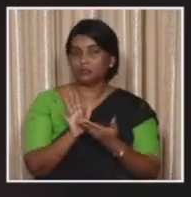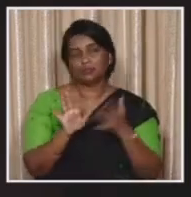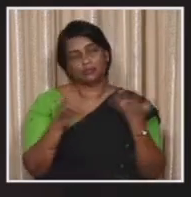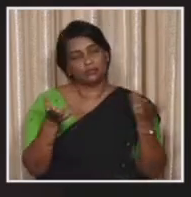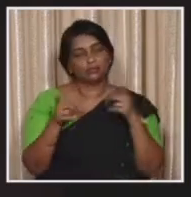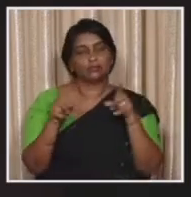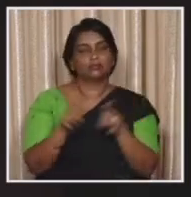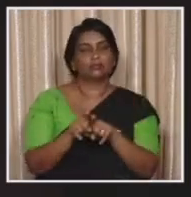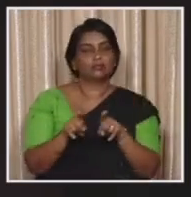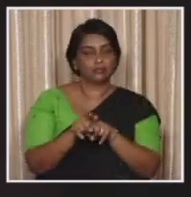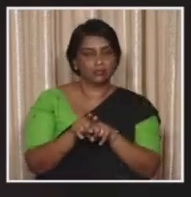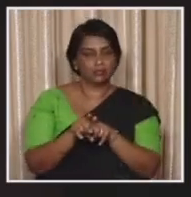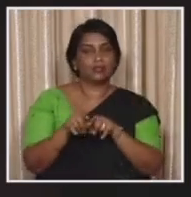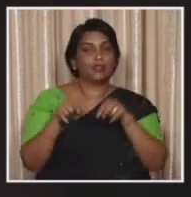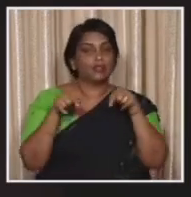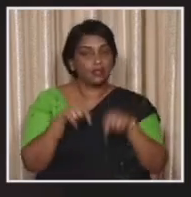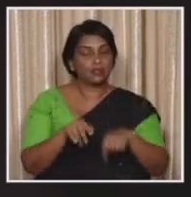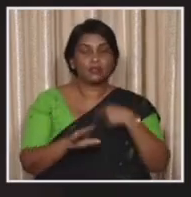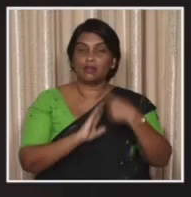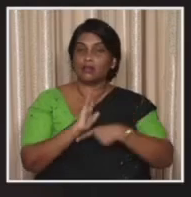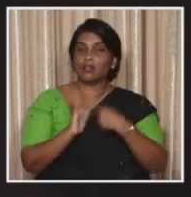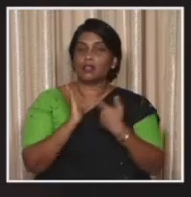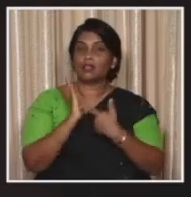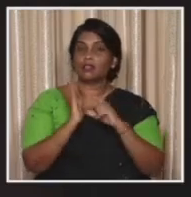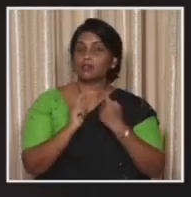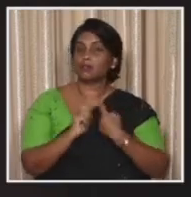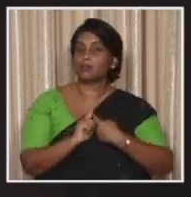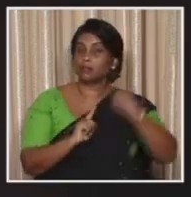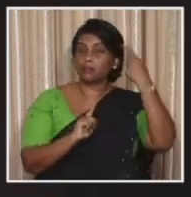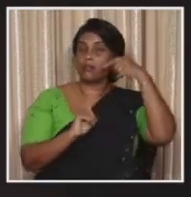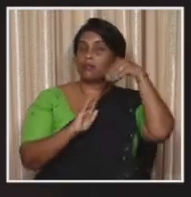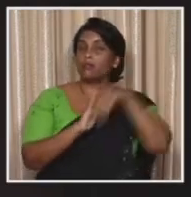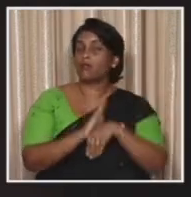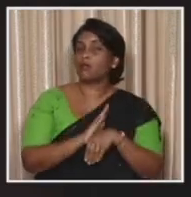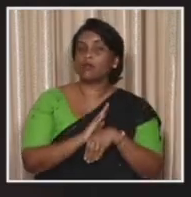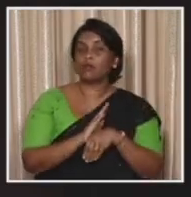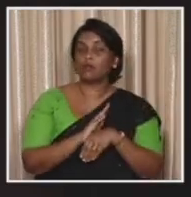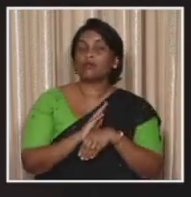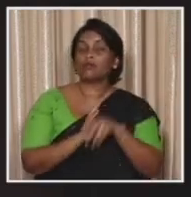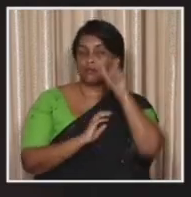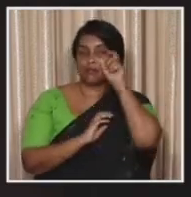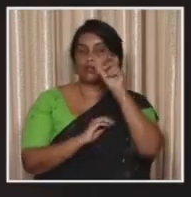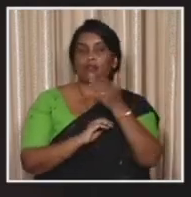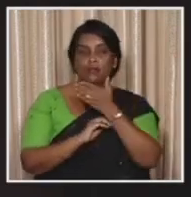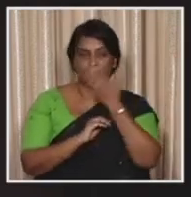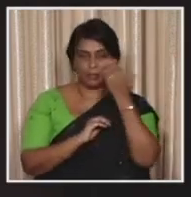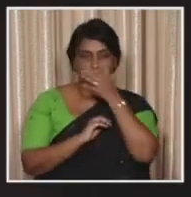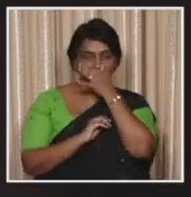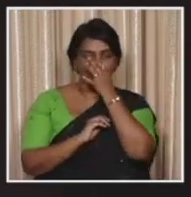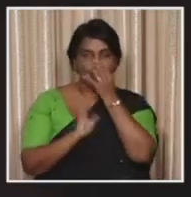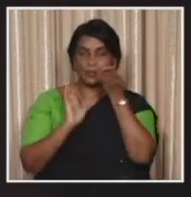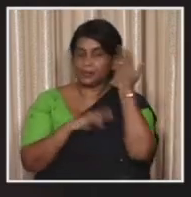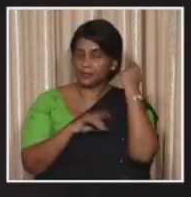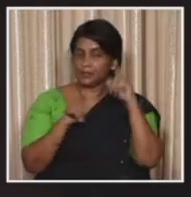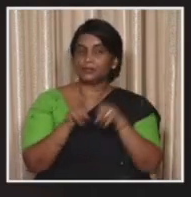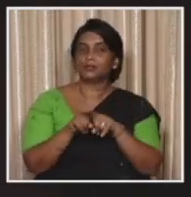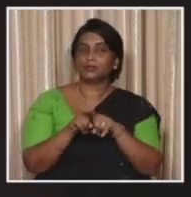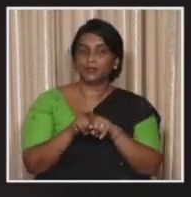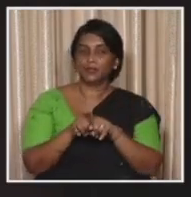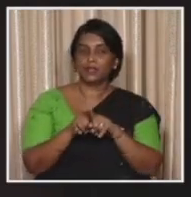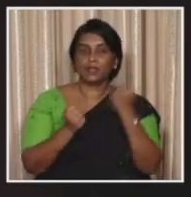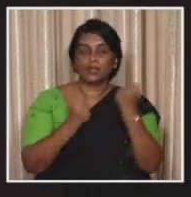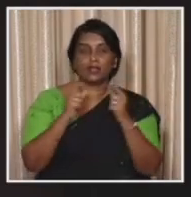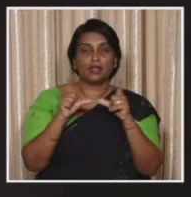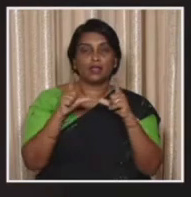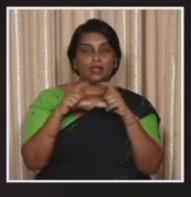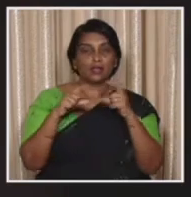වෙතත් අද මේ රටේ තාක්ෂණින් ඉස්සරහට පහළද කියන හොයන්න බලන්න පුළුවන් ඉස්සර නම් ඩ්‍රයිවිං